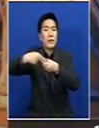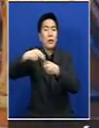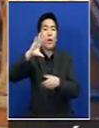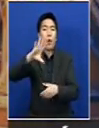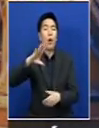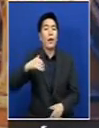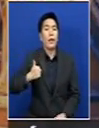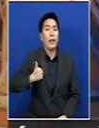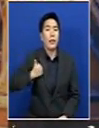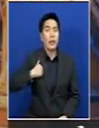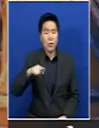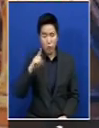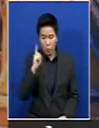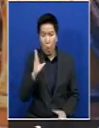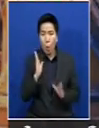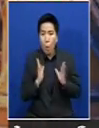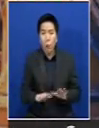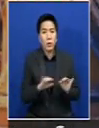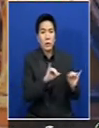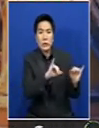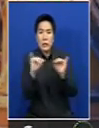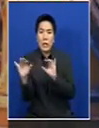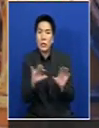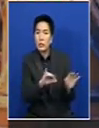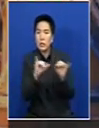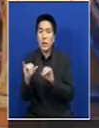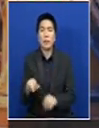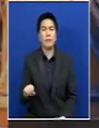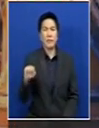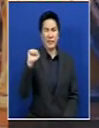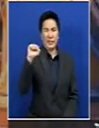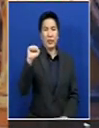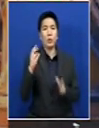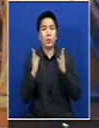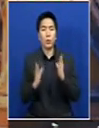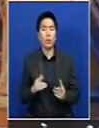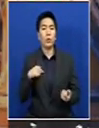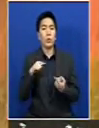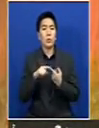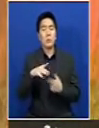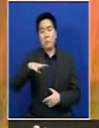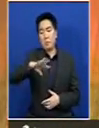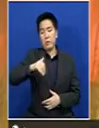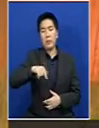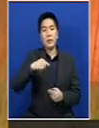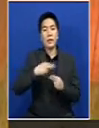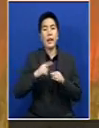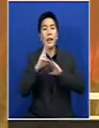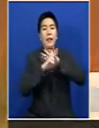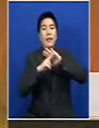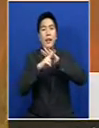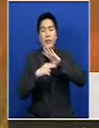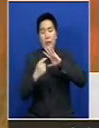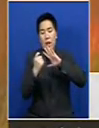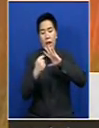างของประเทศส่งผลให้ต้องมีการอพยพประชาชนครั้งใหญ่นับแสนค่ะเหตุเกิดที่รัฐแอลเบอร์ตานะคะในประเทศแค